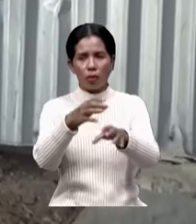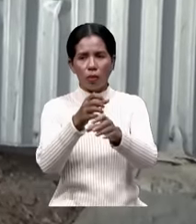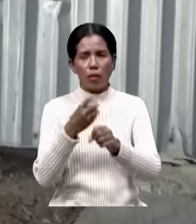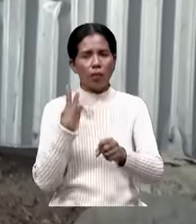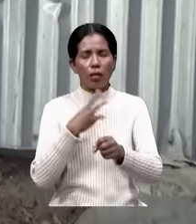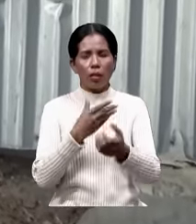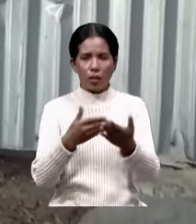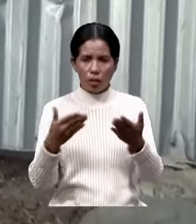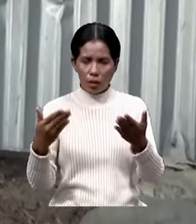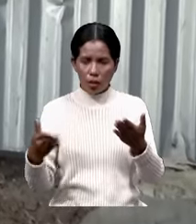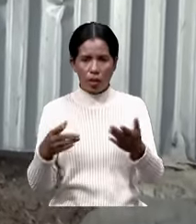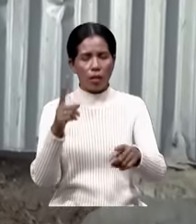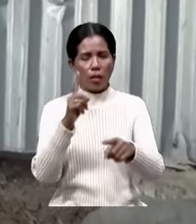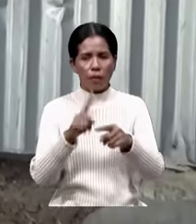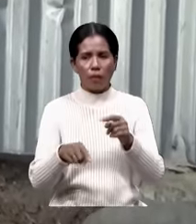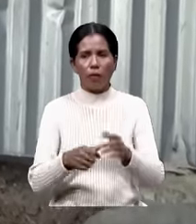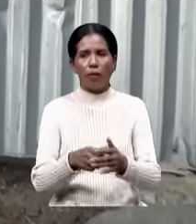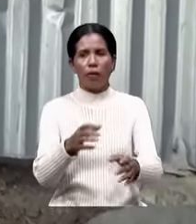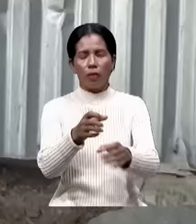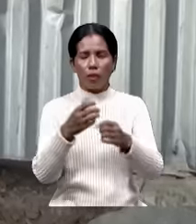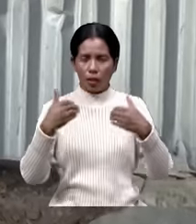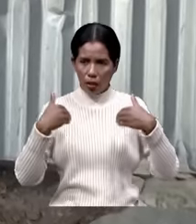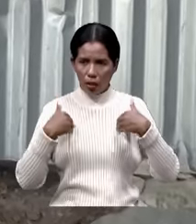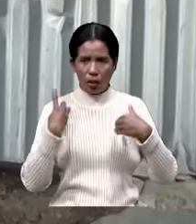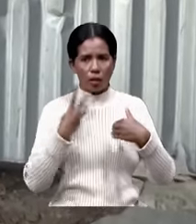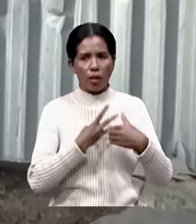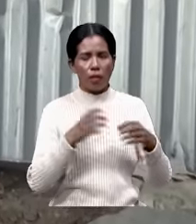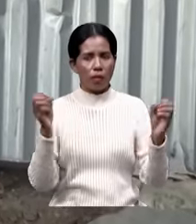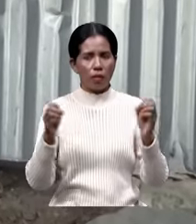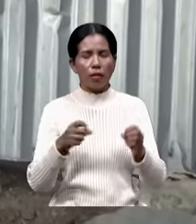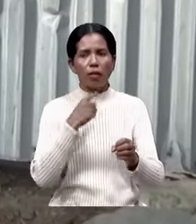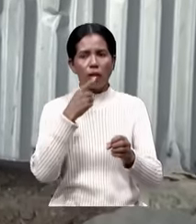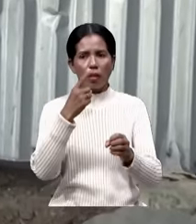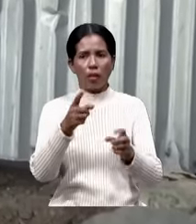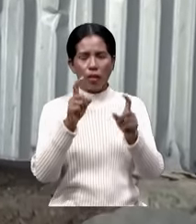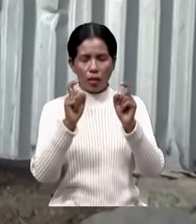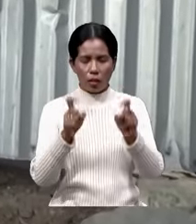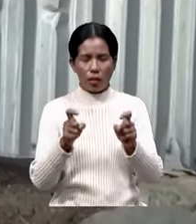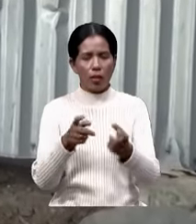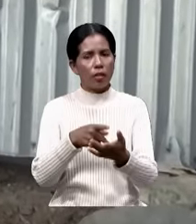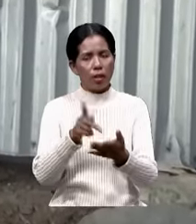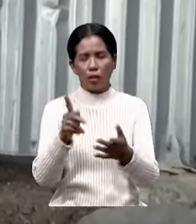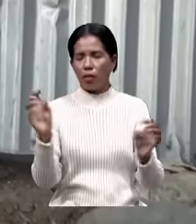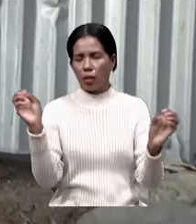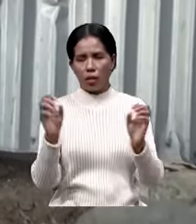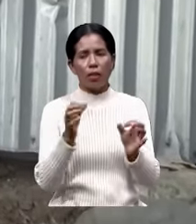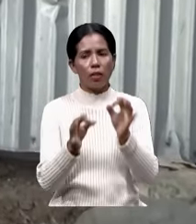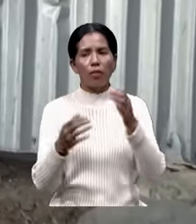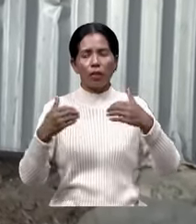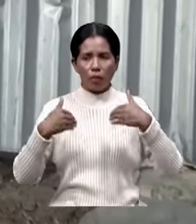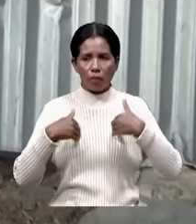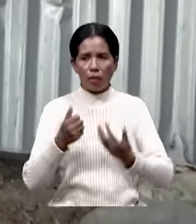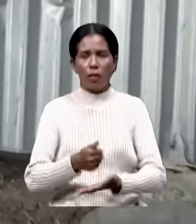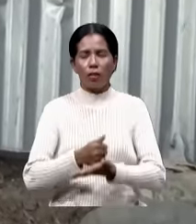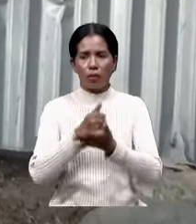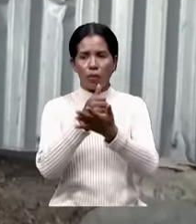sasa prepara transporte karek iha demos a mila sobriga guverno dihan kata ten ki ser la ya karek iha bila ajuda